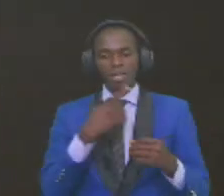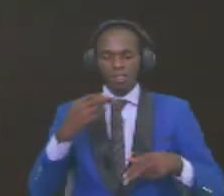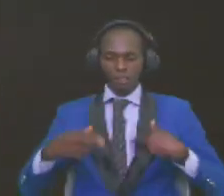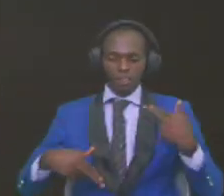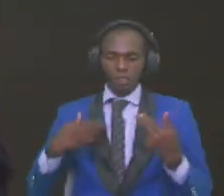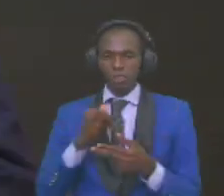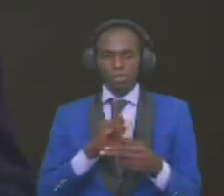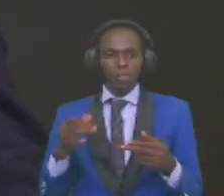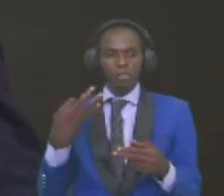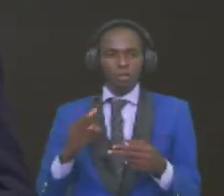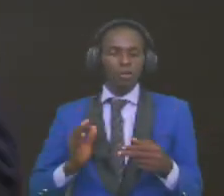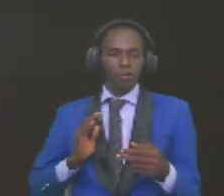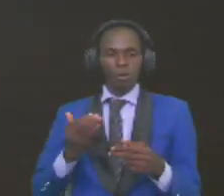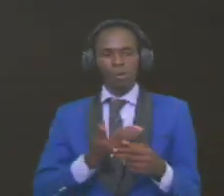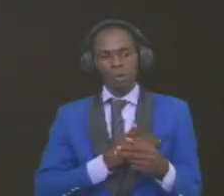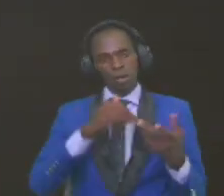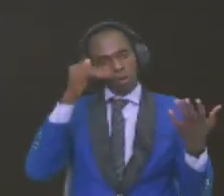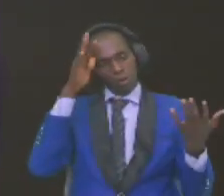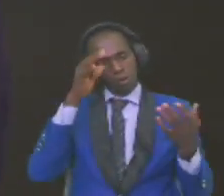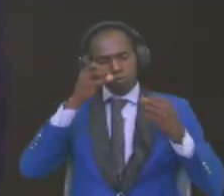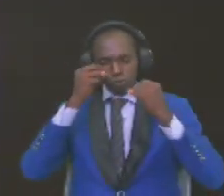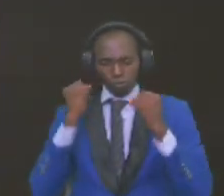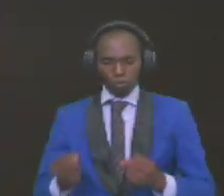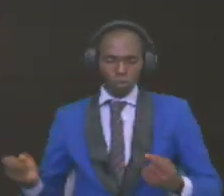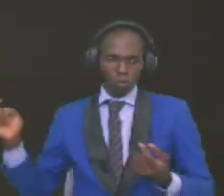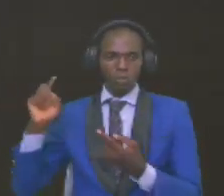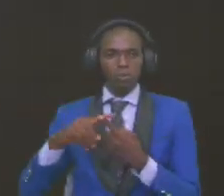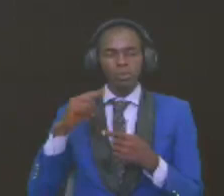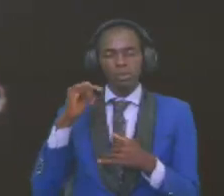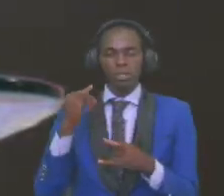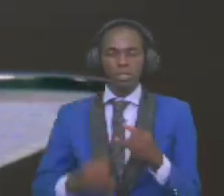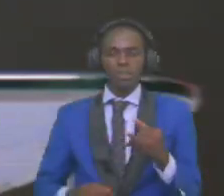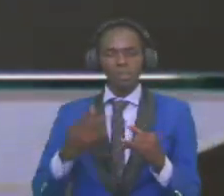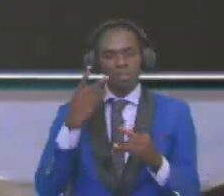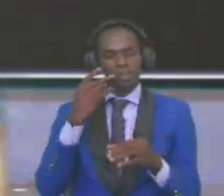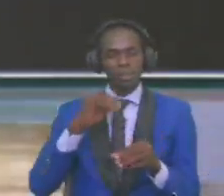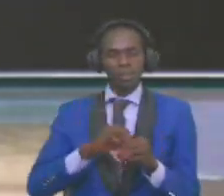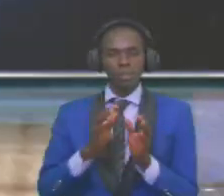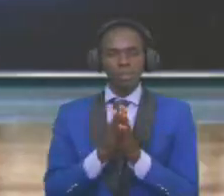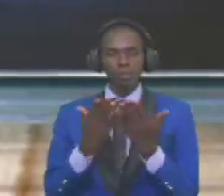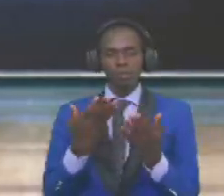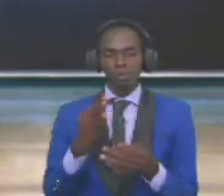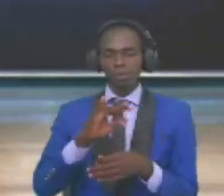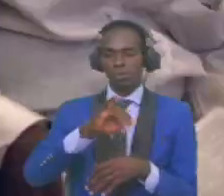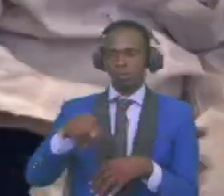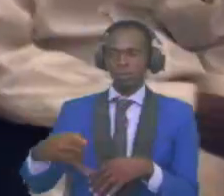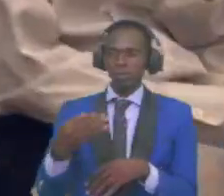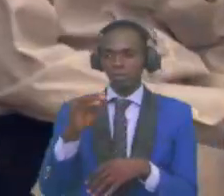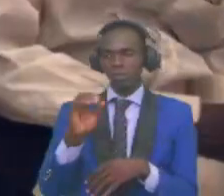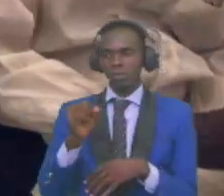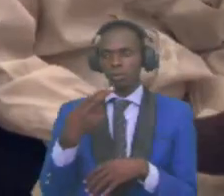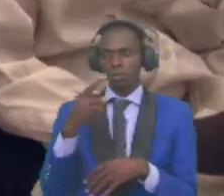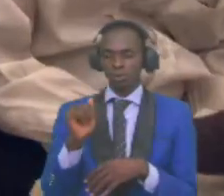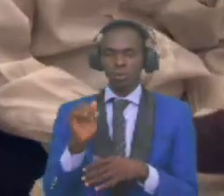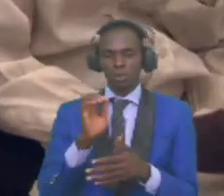collection de la foi s'est dit que nous retenons telle affaire la femme porte casse et l'espérance nous donne nous nourrissions